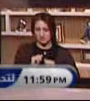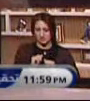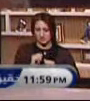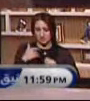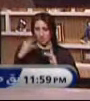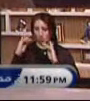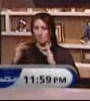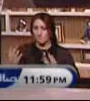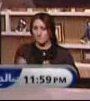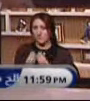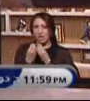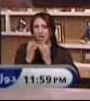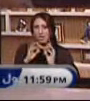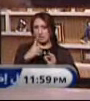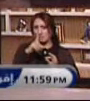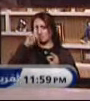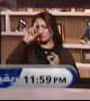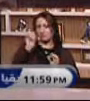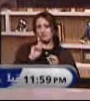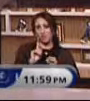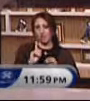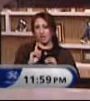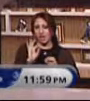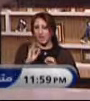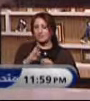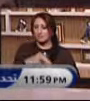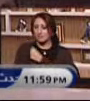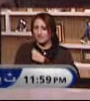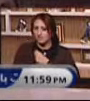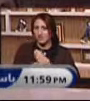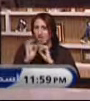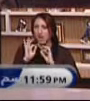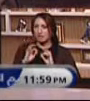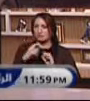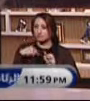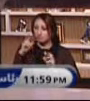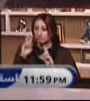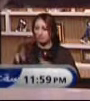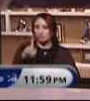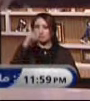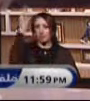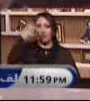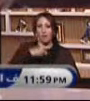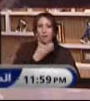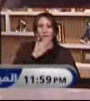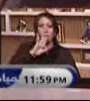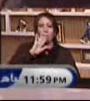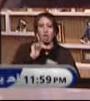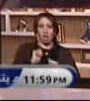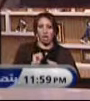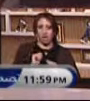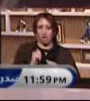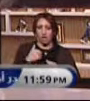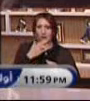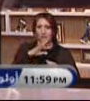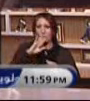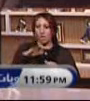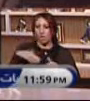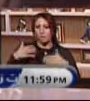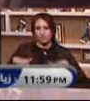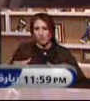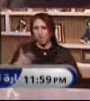لان لما نقعد مع المساكين نشعر بنعم الله سبحانه وتعالى. وإذا اللهم احيي مسكينا مسكين القلب يعني